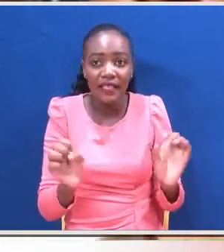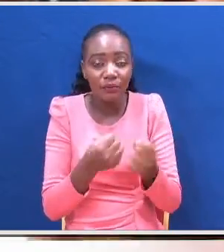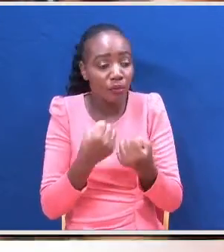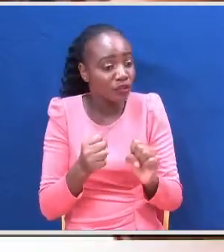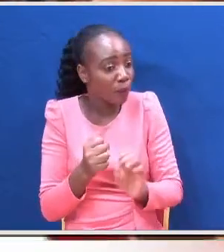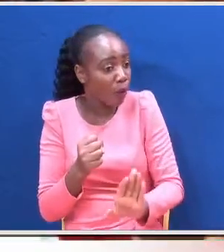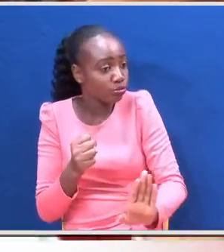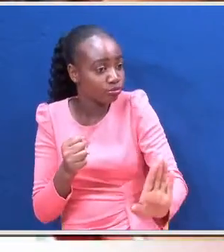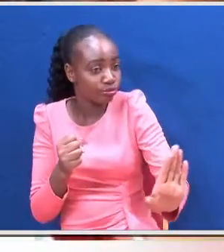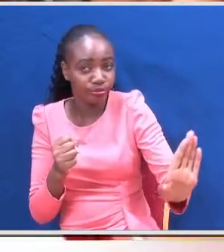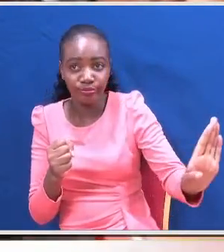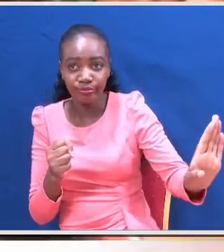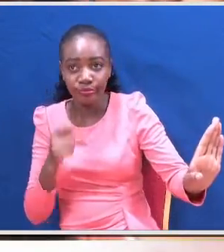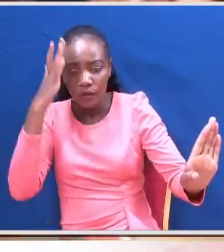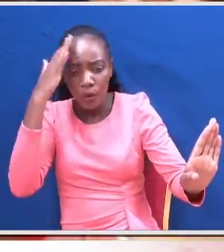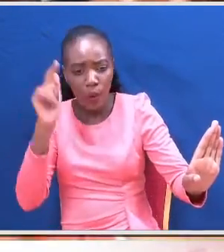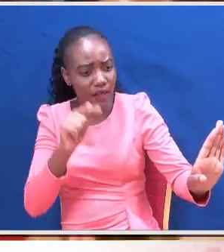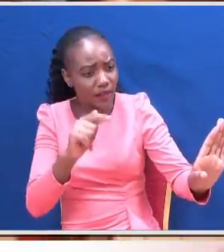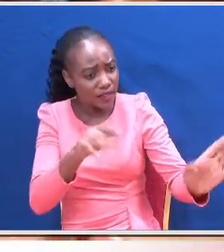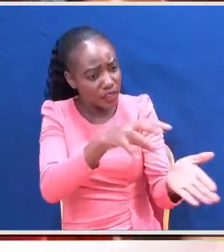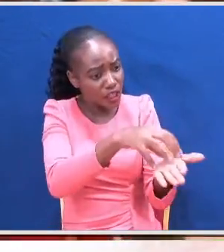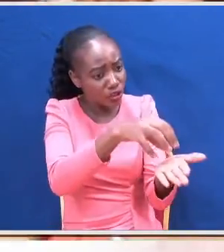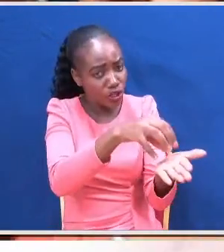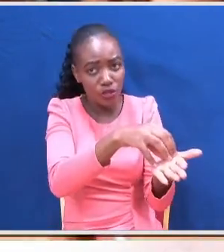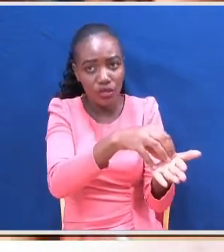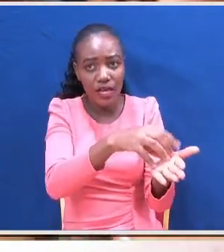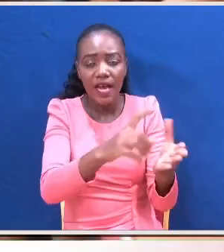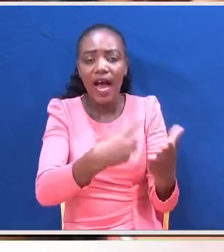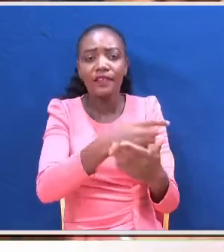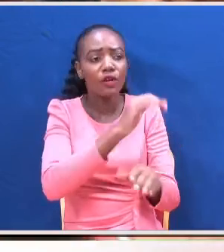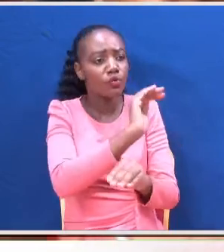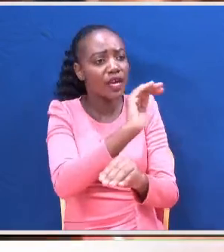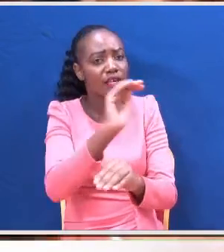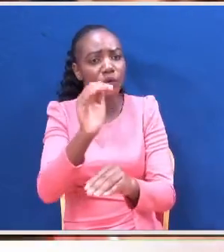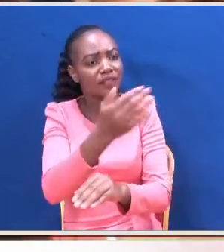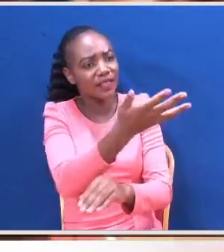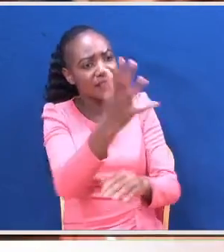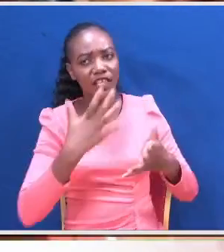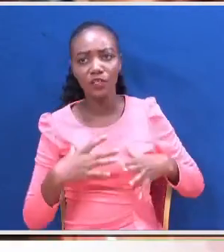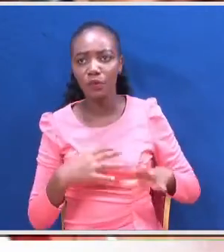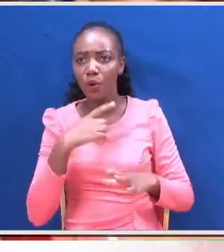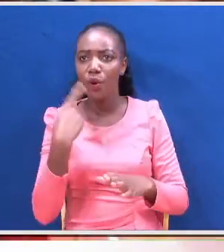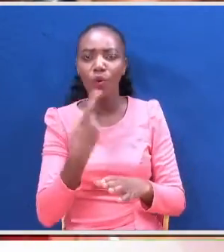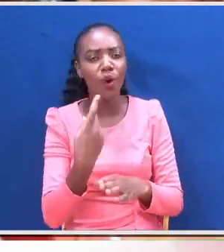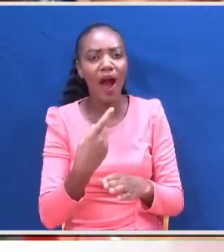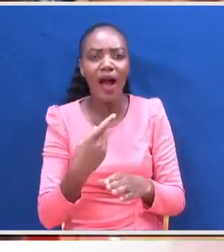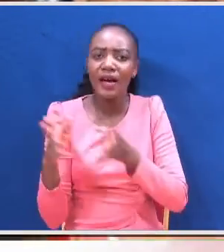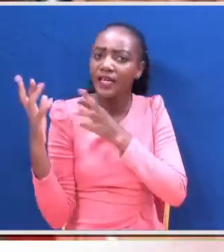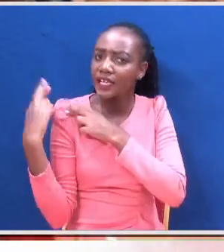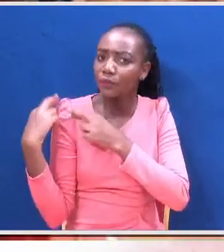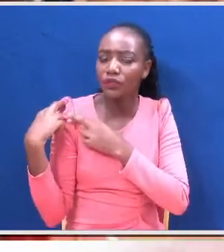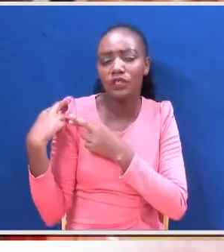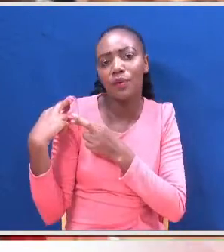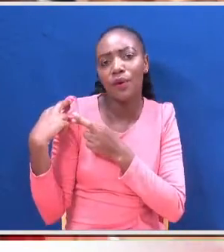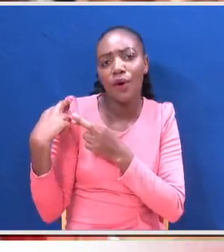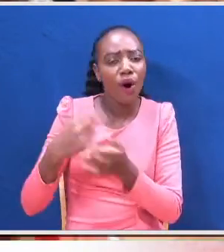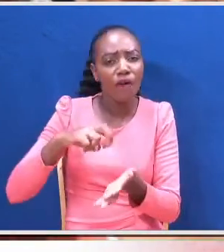mnavyoona ni iko dipu. Sasa ile kitu tungeliomba tu, hawa watu wanashughulika na contract,